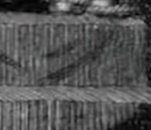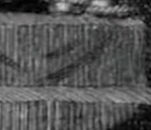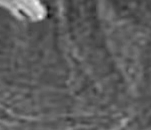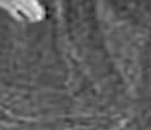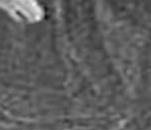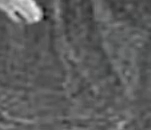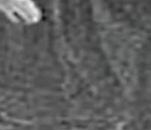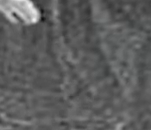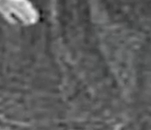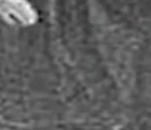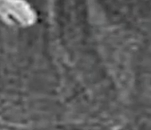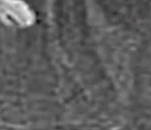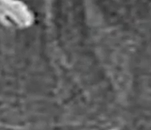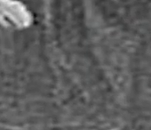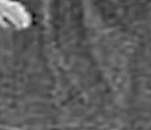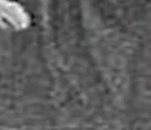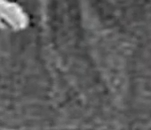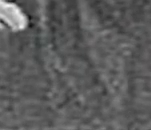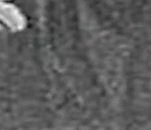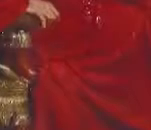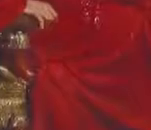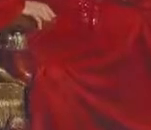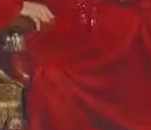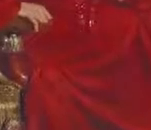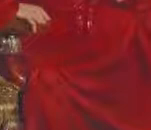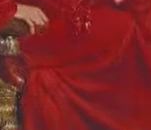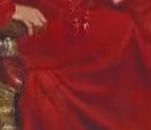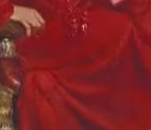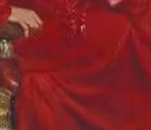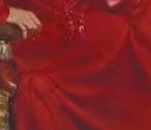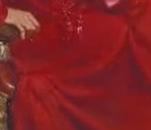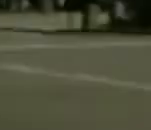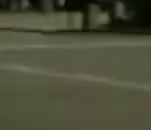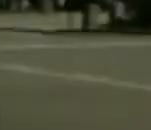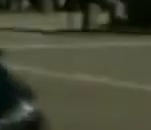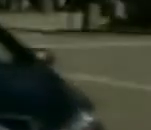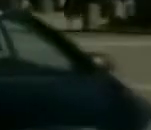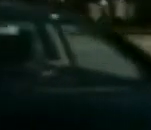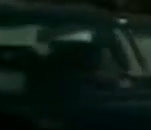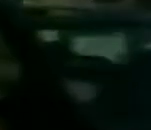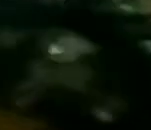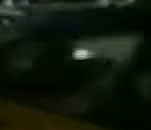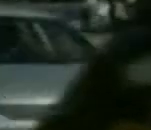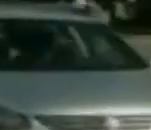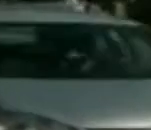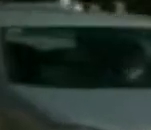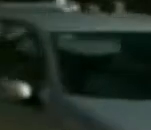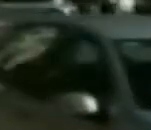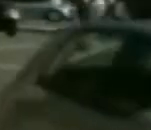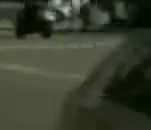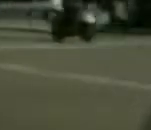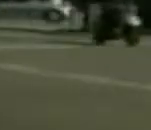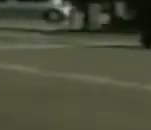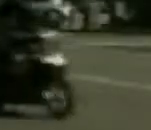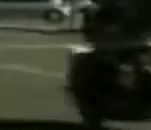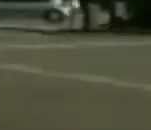מיעוטים דתיים. היהודים בספרד הועמדו בפני הברירה להתנצר או לעזוב. חלק גדול מהיהודים העדיפו להתנצר